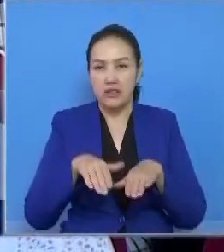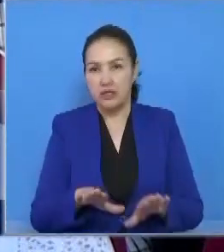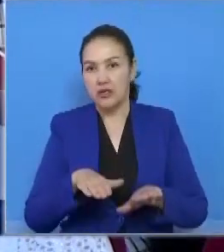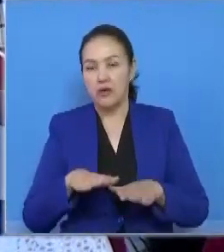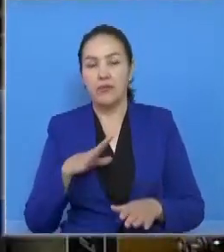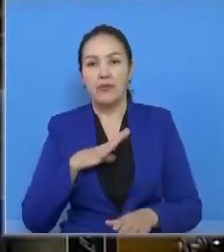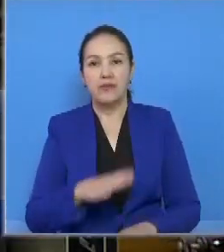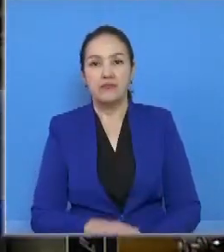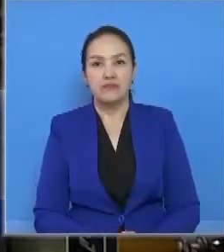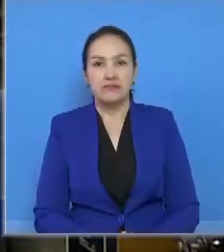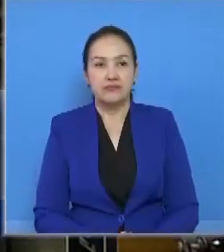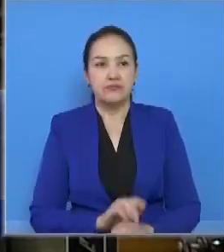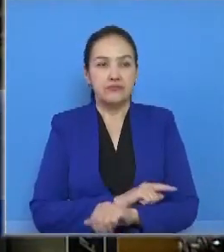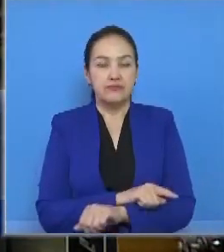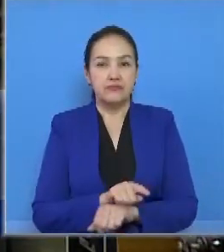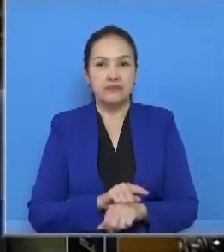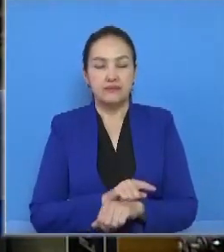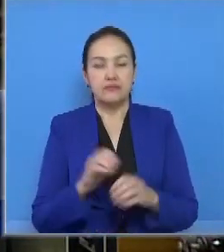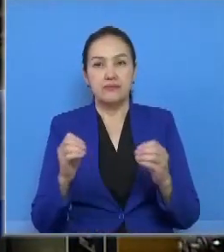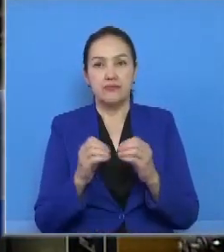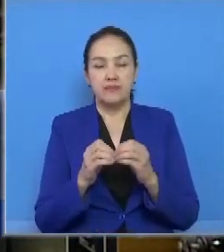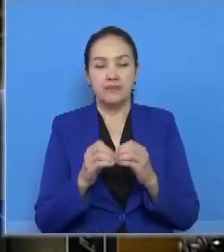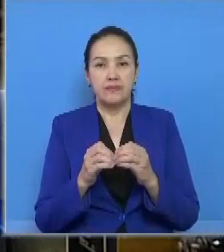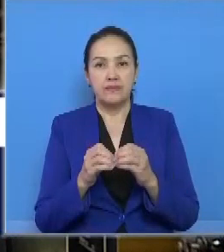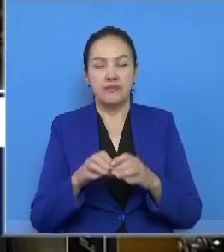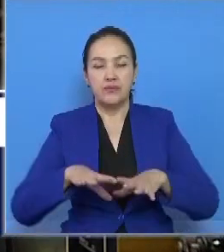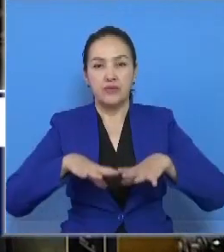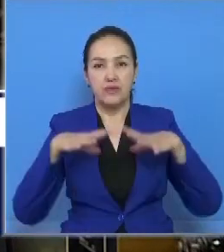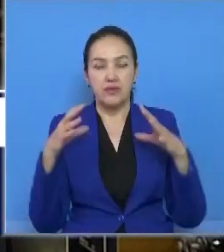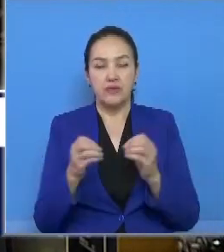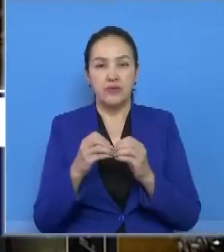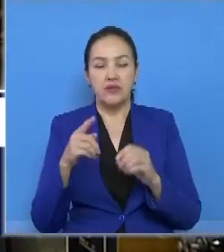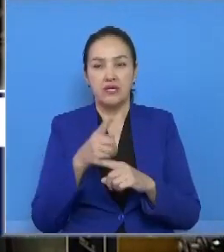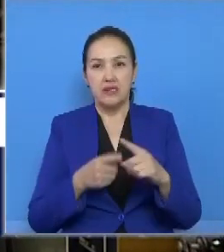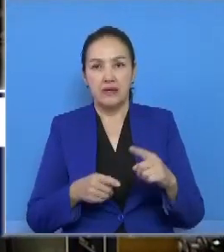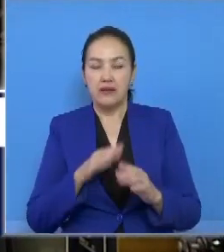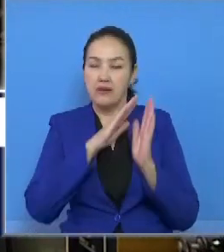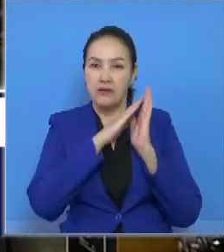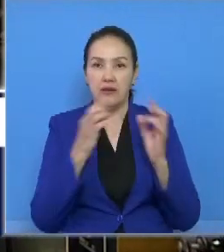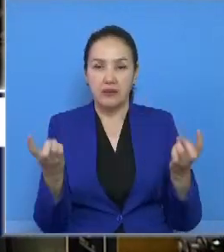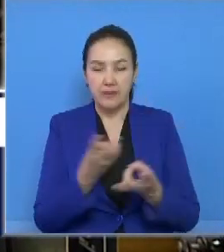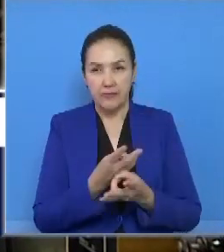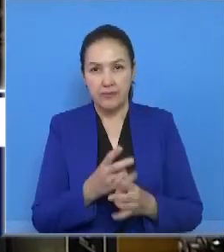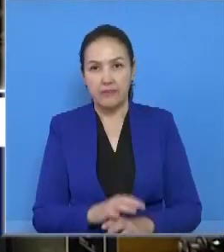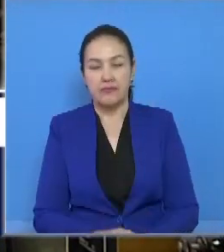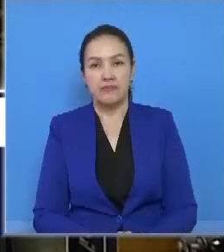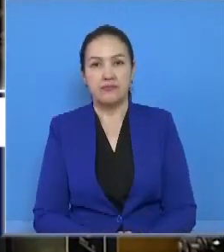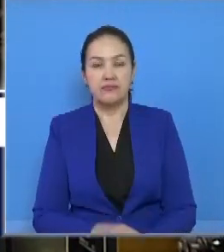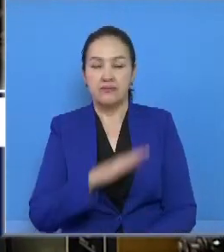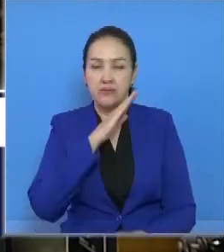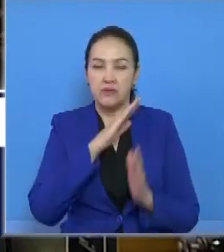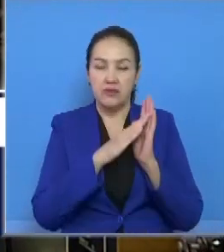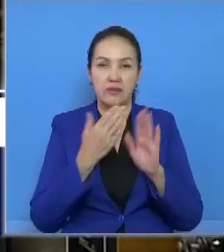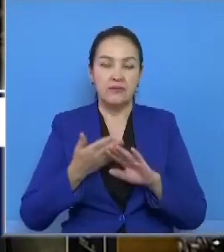жолдары талқыланды. Сағат 10 ең көп дегенде 10:30-да ұйықтау керек. Ұйқы